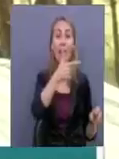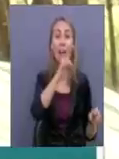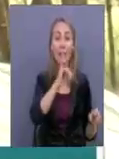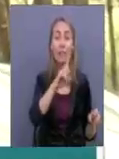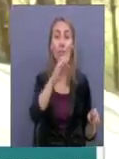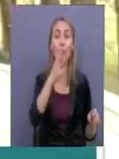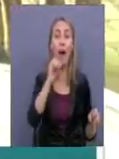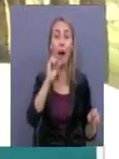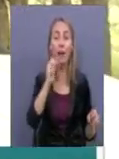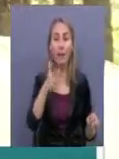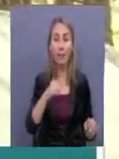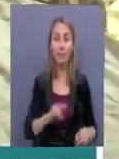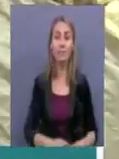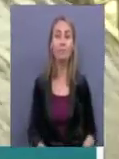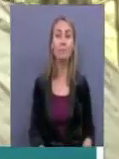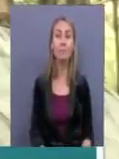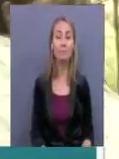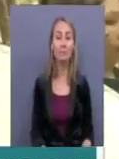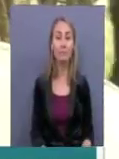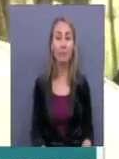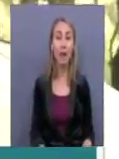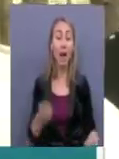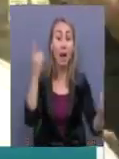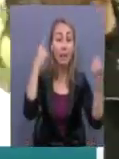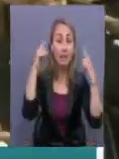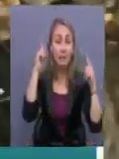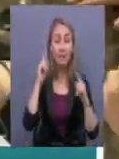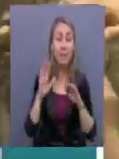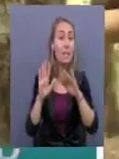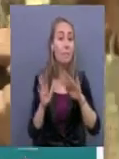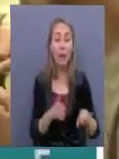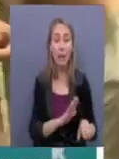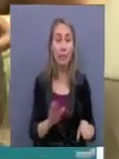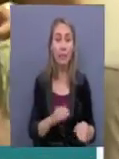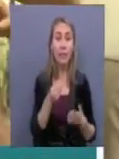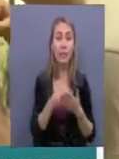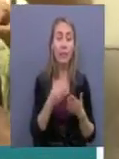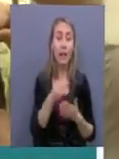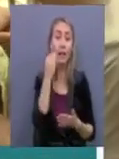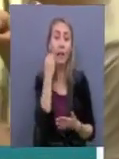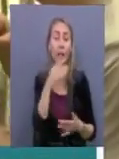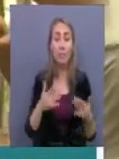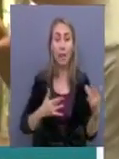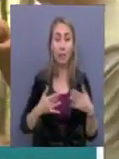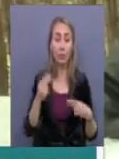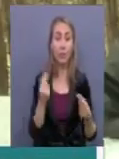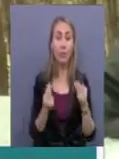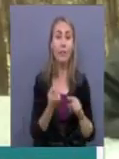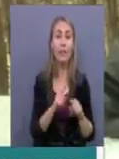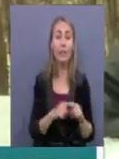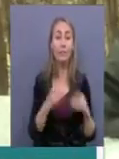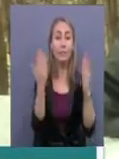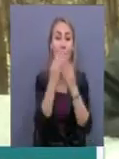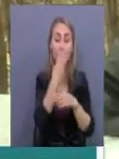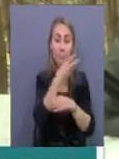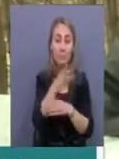ұсынылмақ. Күннің соңғы шуағы ерекше атау шағын түсірілім тобы терең мағына. Бұл фильмнің режиссері мен көркемдік